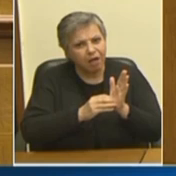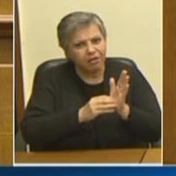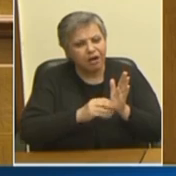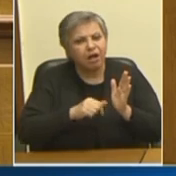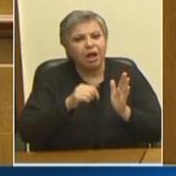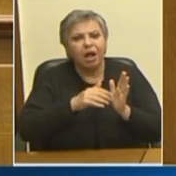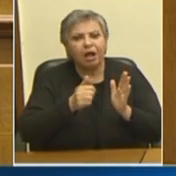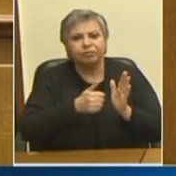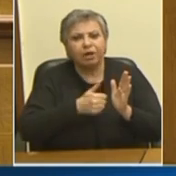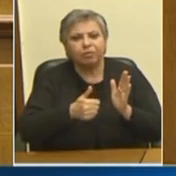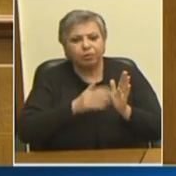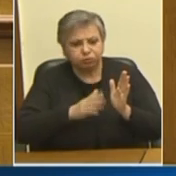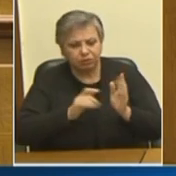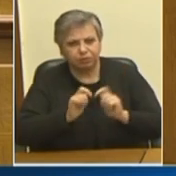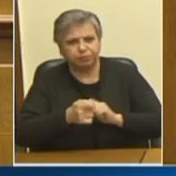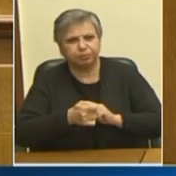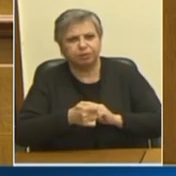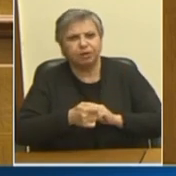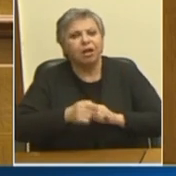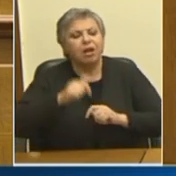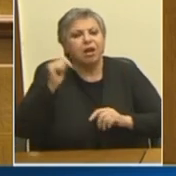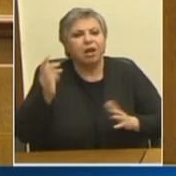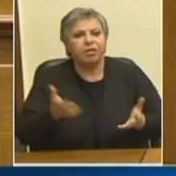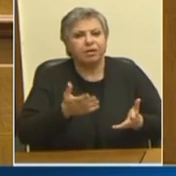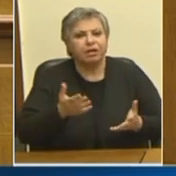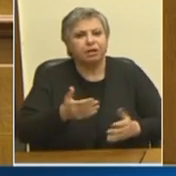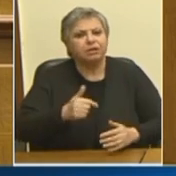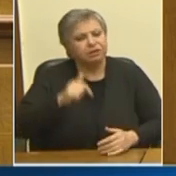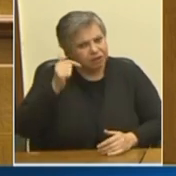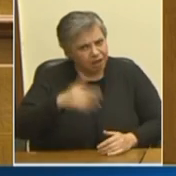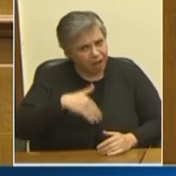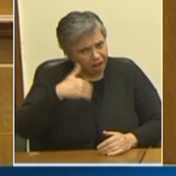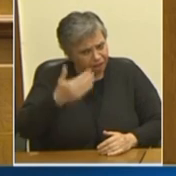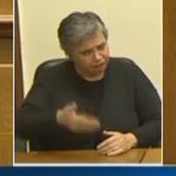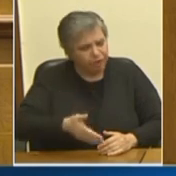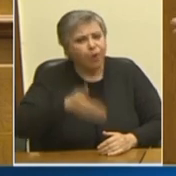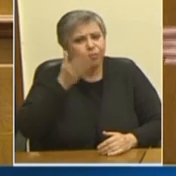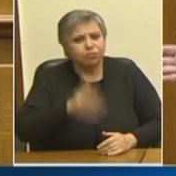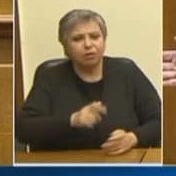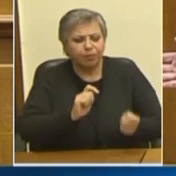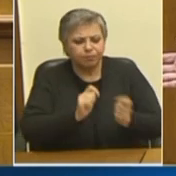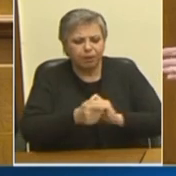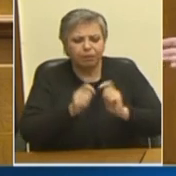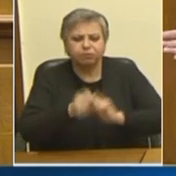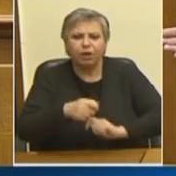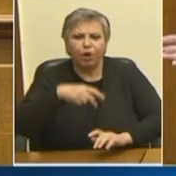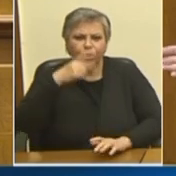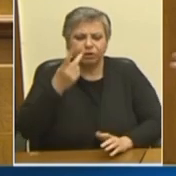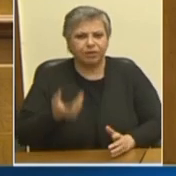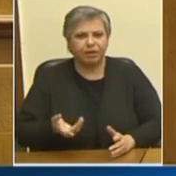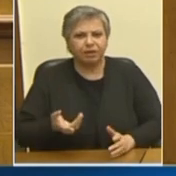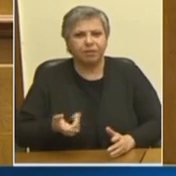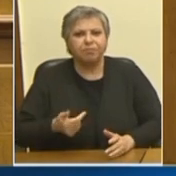τίθενται. Προς όποια κατεύθυνση θέλει κάνει την τροποποίηση η επόμενη. Επομένως και αυτό δεν ξέρω